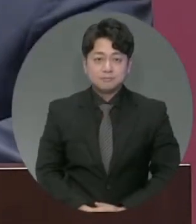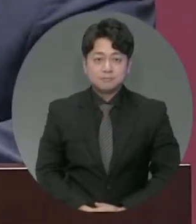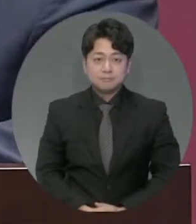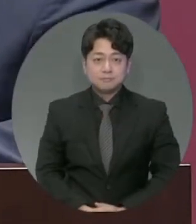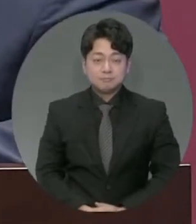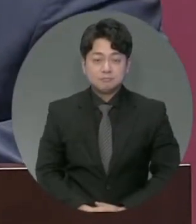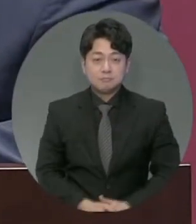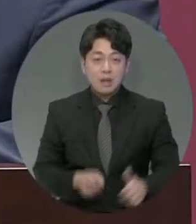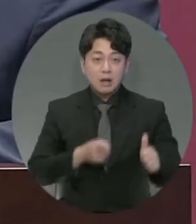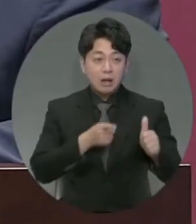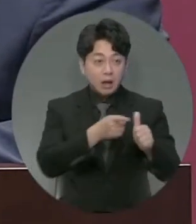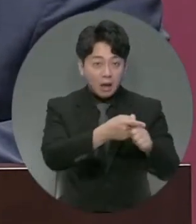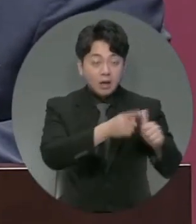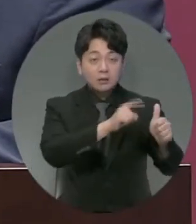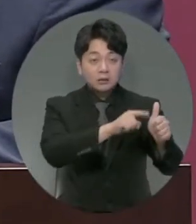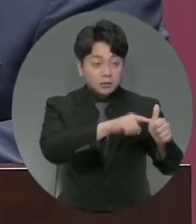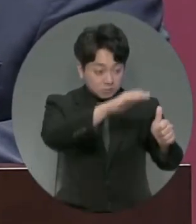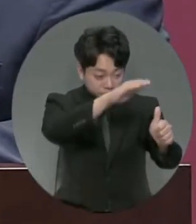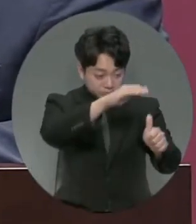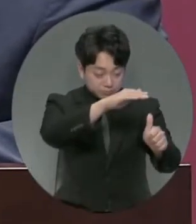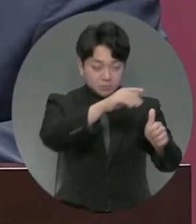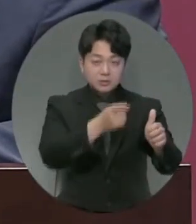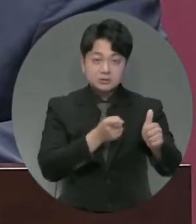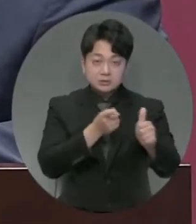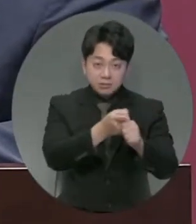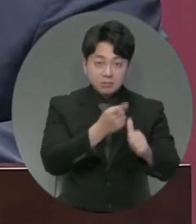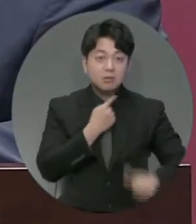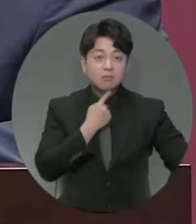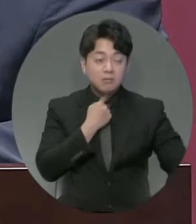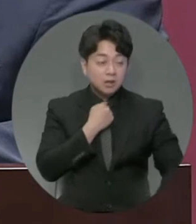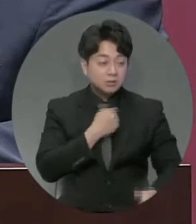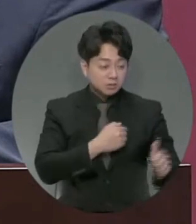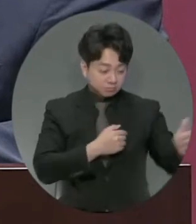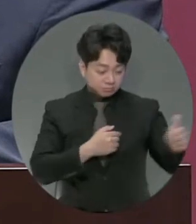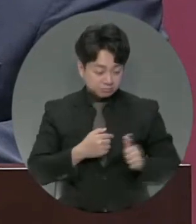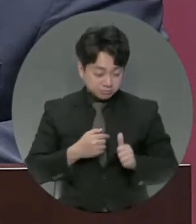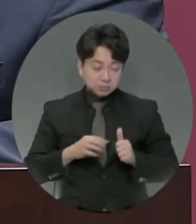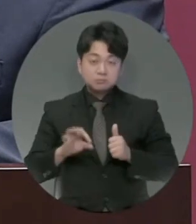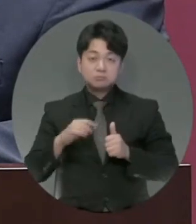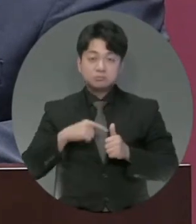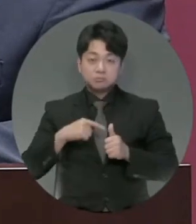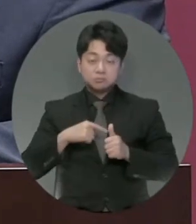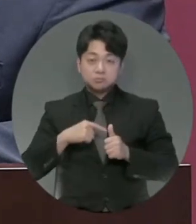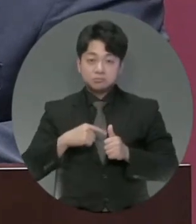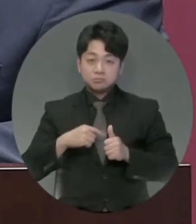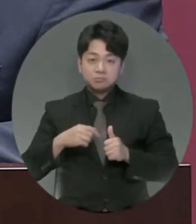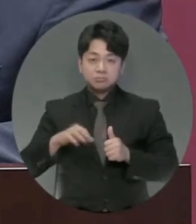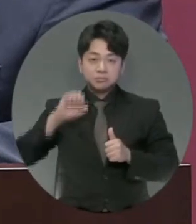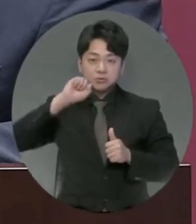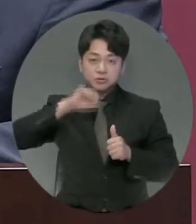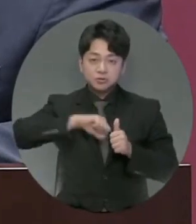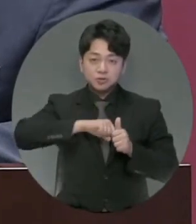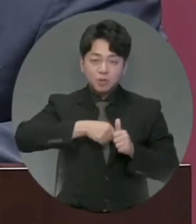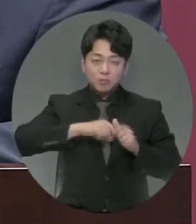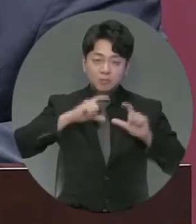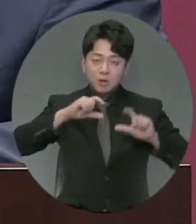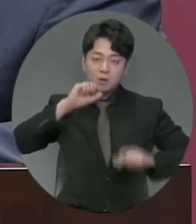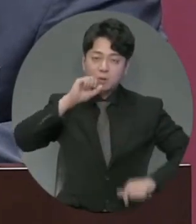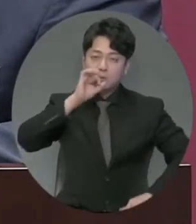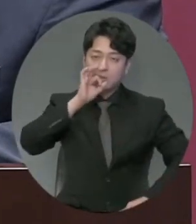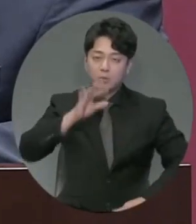때는 처벌이 좀 제한됐을 겁니다. 예, 그거는 그렇게 동의하지 않습니다. 그 실제로 이 약취 유인해서